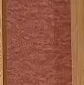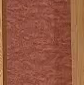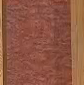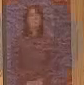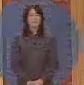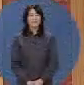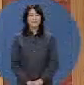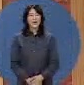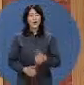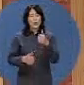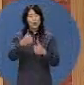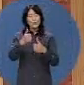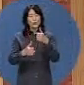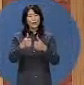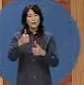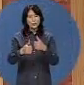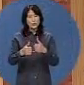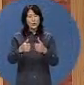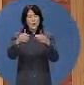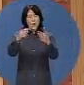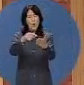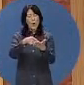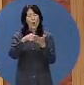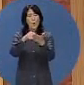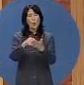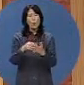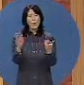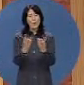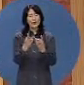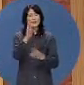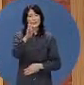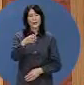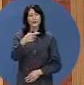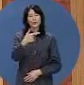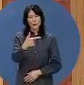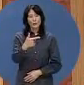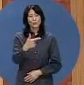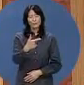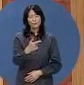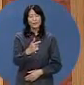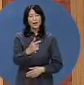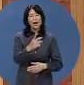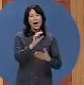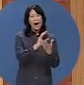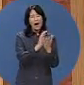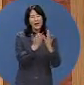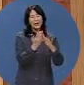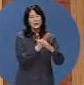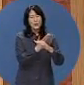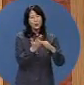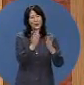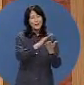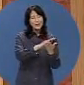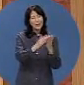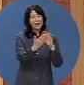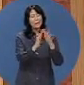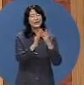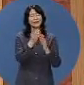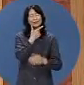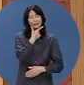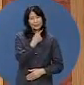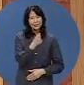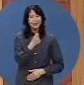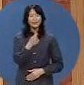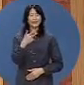ますコンテストには36組の応募がありどのグループも花と緑が溢れる街にして